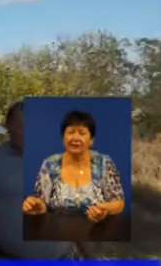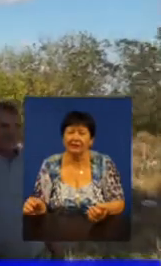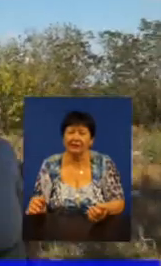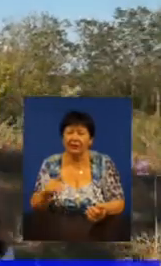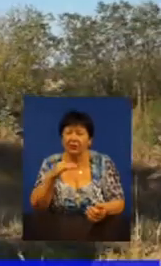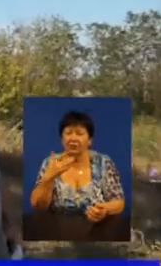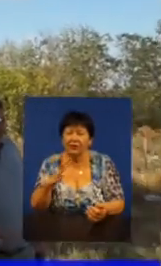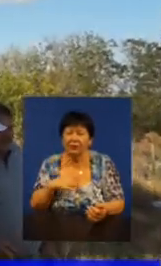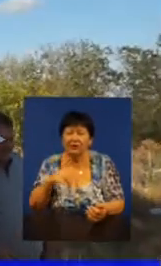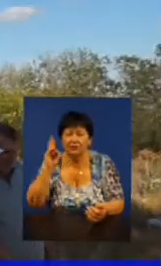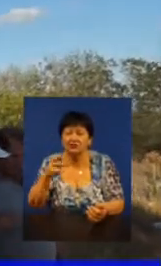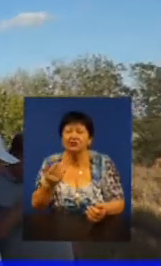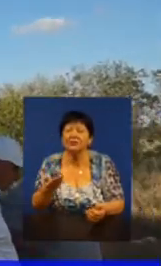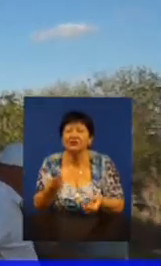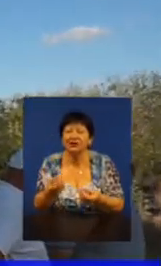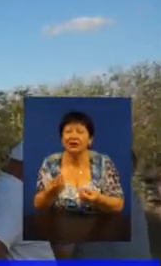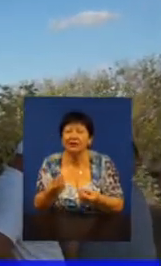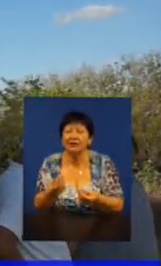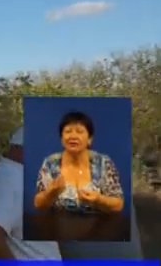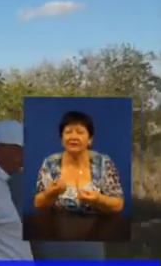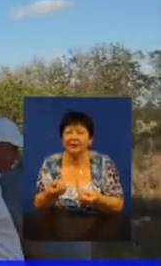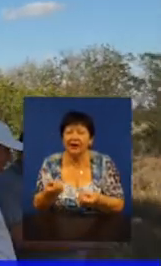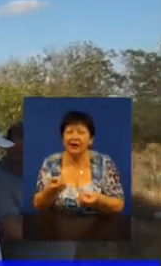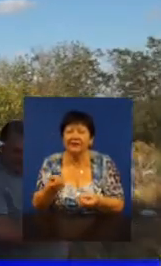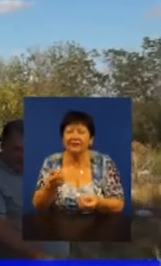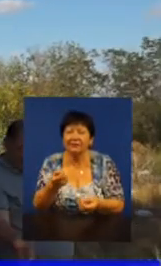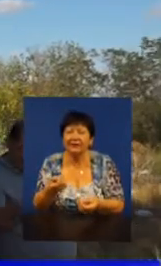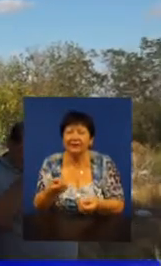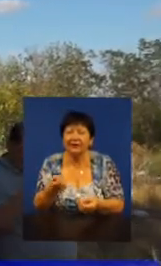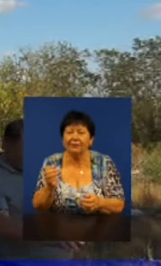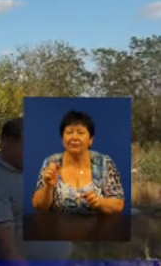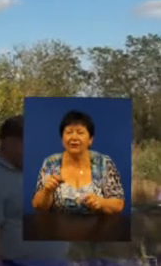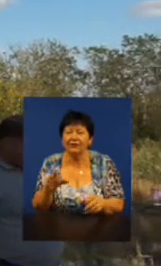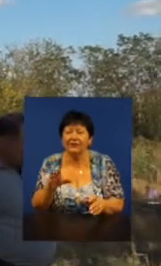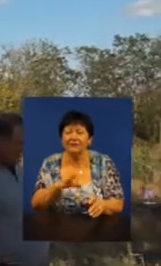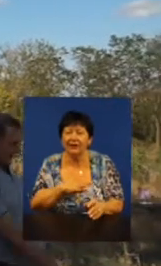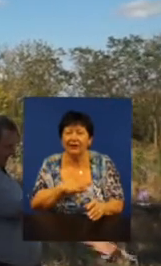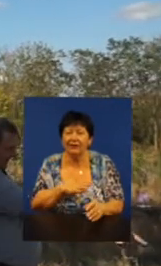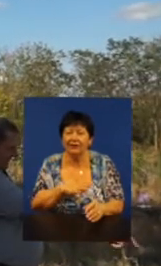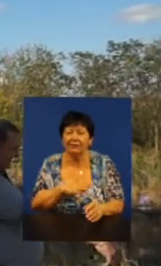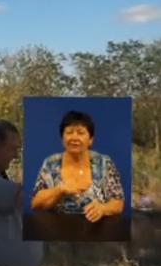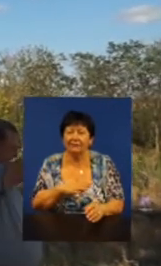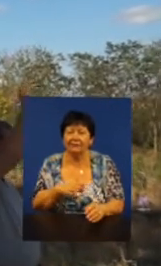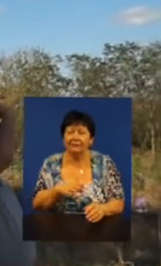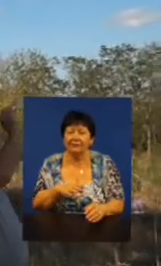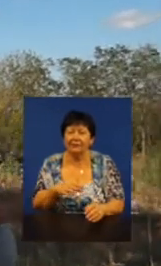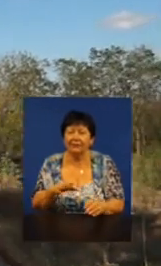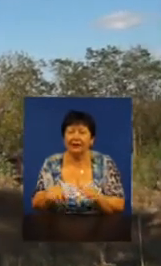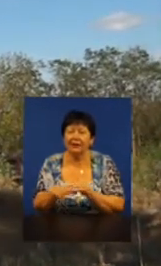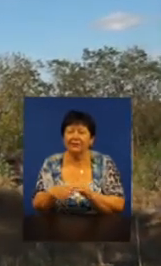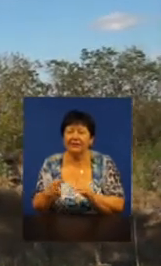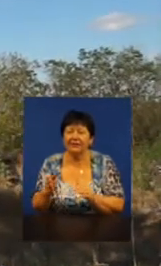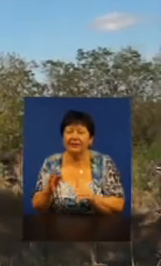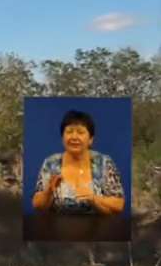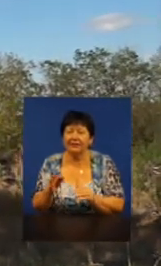mult. Încă nu se știe calitatea semințelor, că poate să fie goale în lipsa de